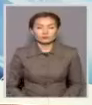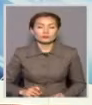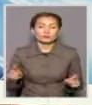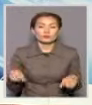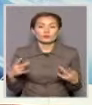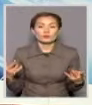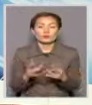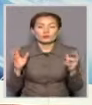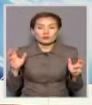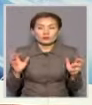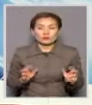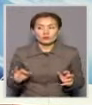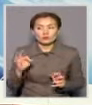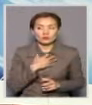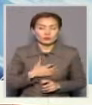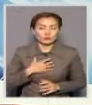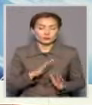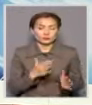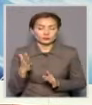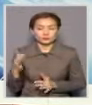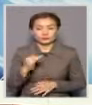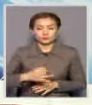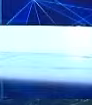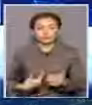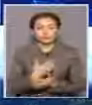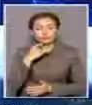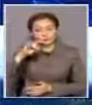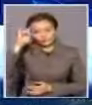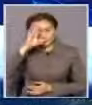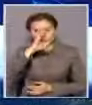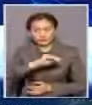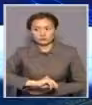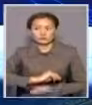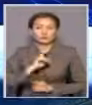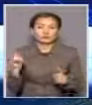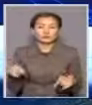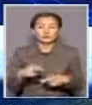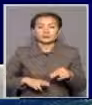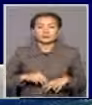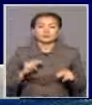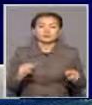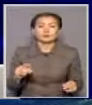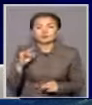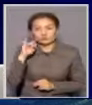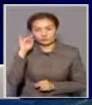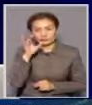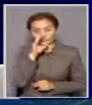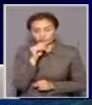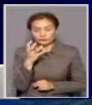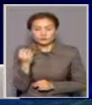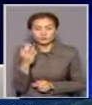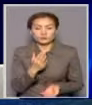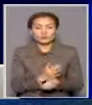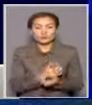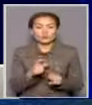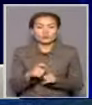Внесение изменений в Конституцию – значимое событие в истории нового Казахстана. Это шаг к построению справедливого Казахстана. Кроме того,